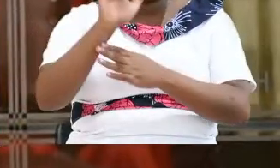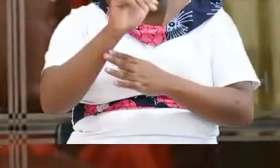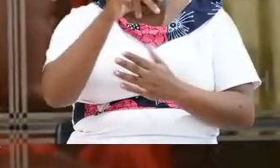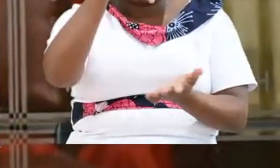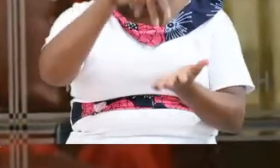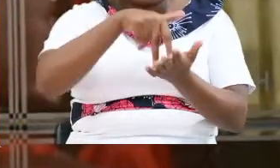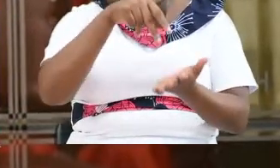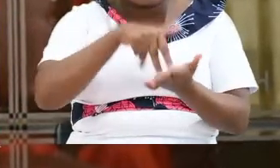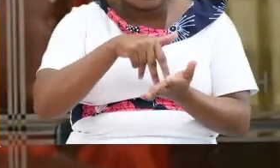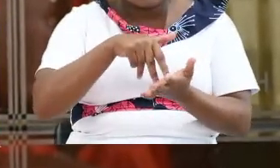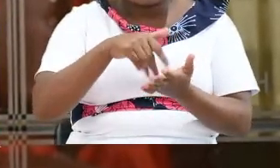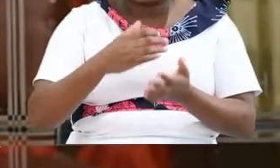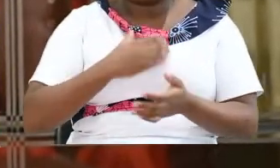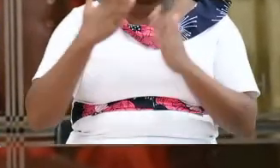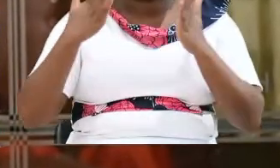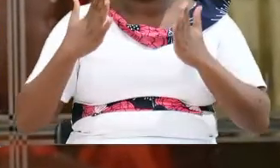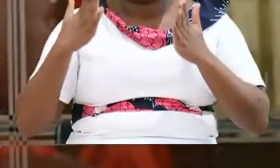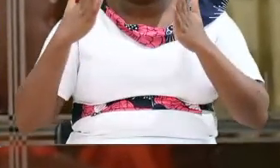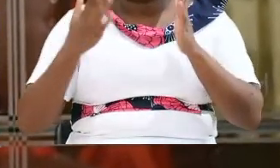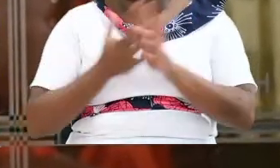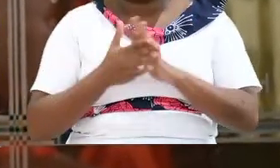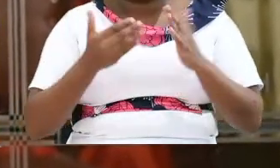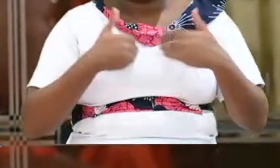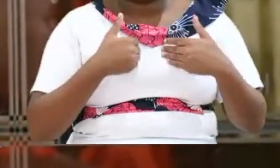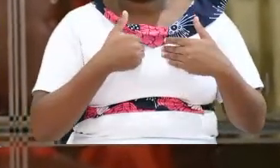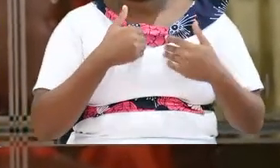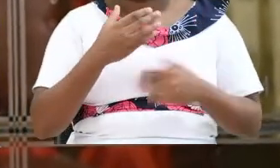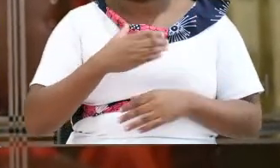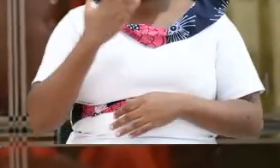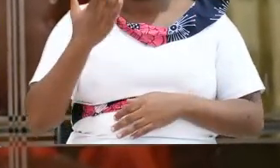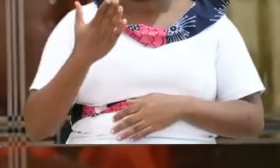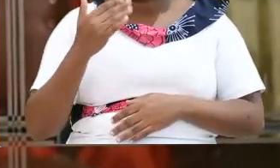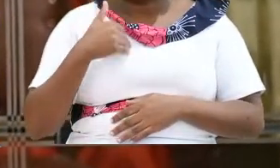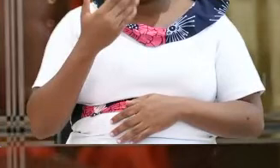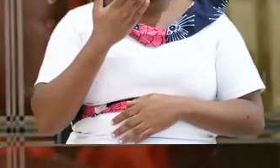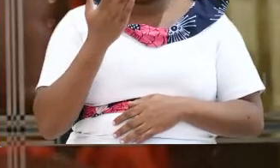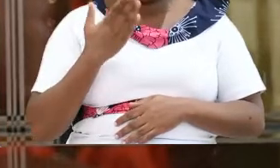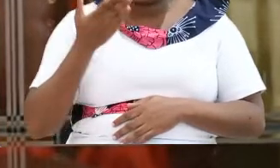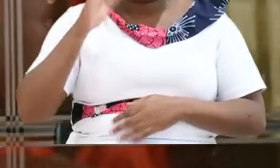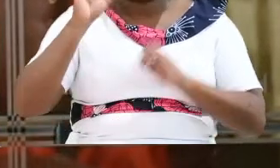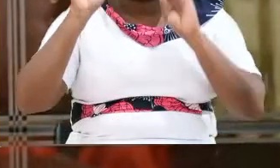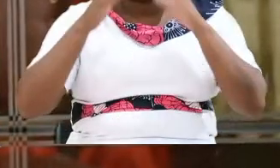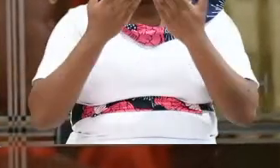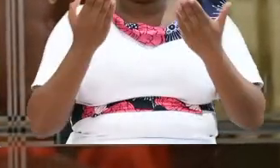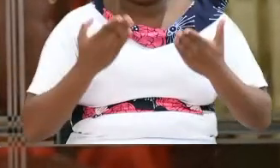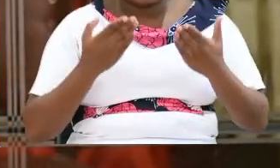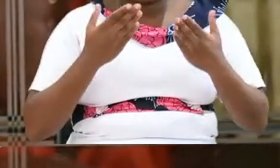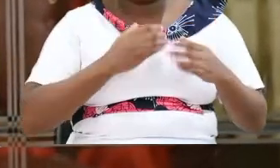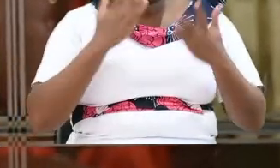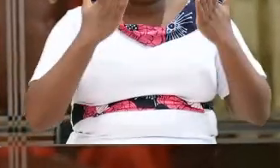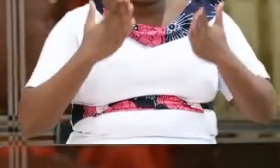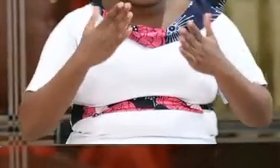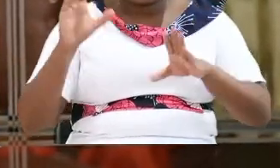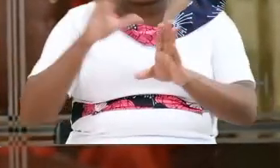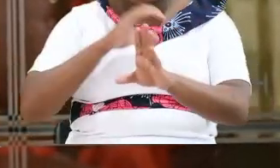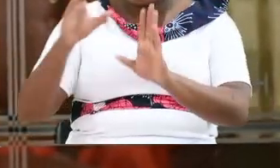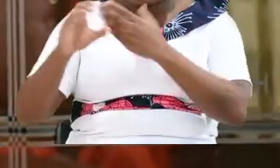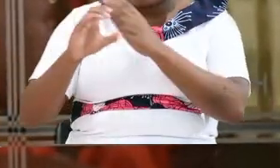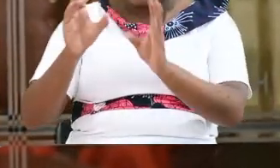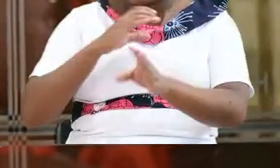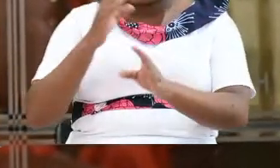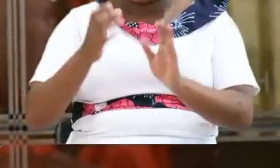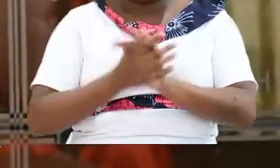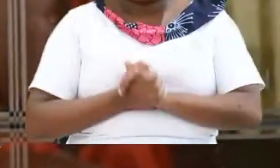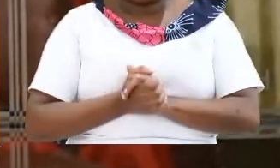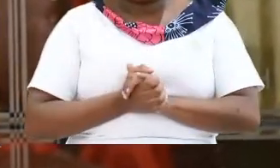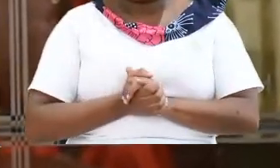kusimama. Tuko na wageni wengi siku ya leo. Mungu awabariki sana wageni wetu. Kwaya.